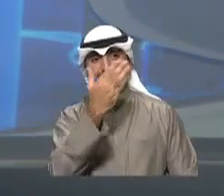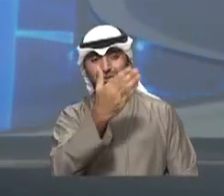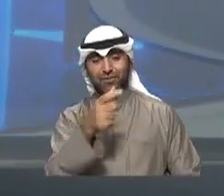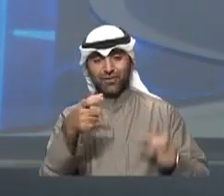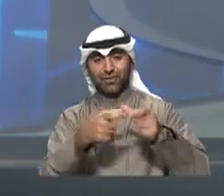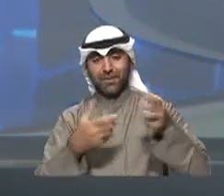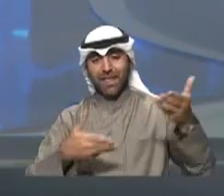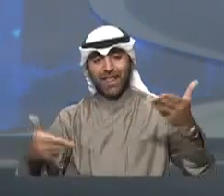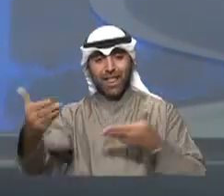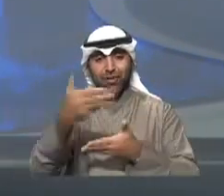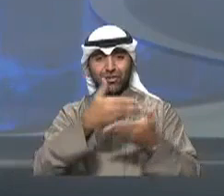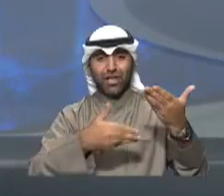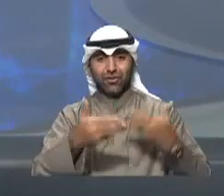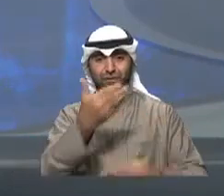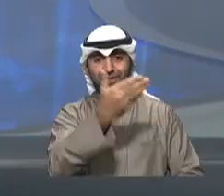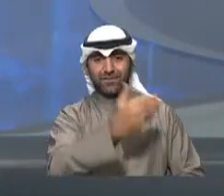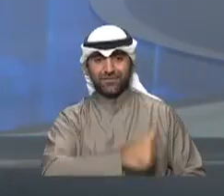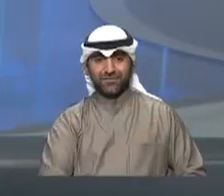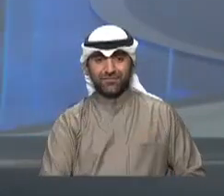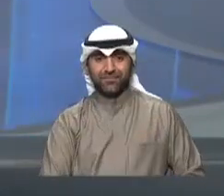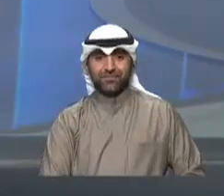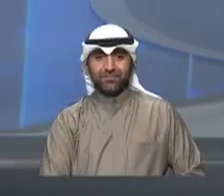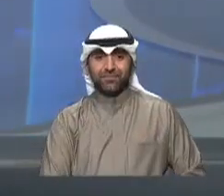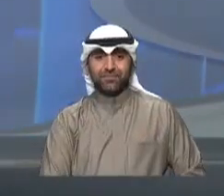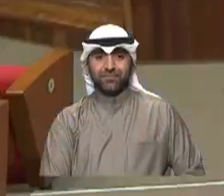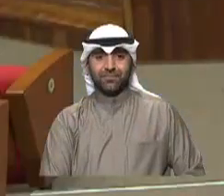في الحضاره والثقافه الانسانيه